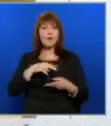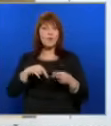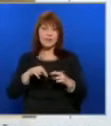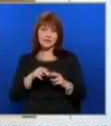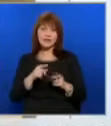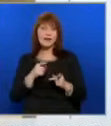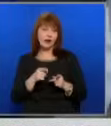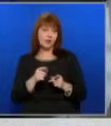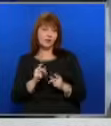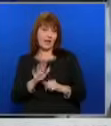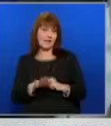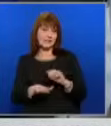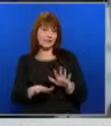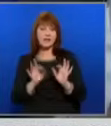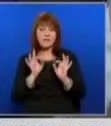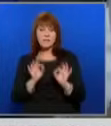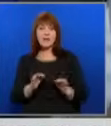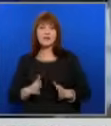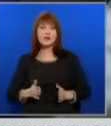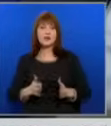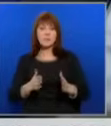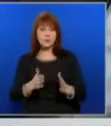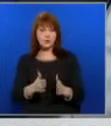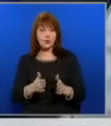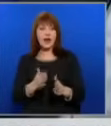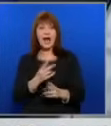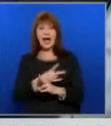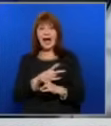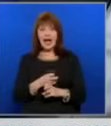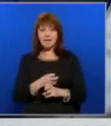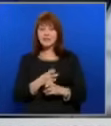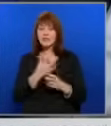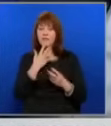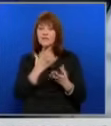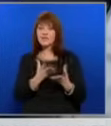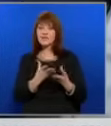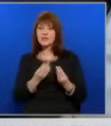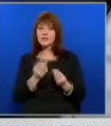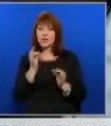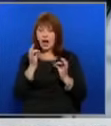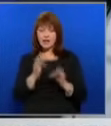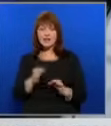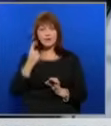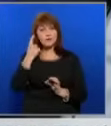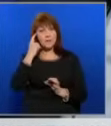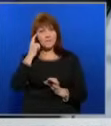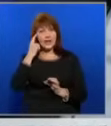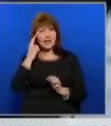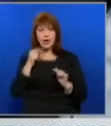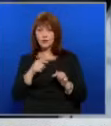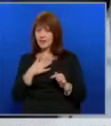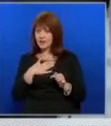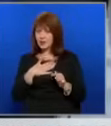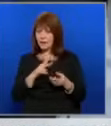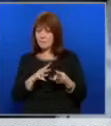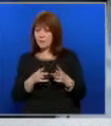че е стъпка в правилната посока, защото до сега, както знаете, Австрия вземаше много категорично мнение. Това, че има промяна